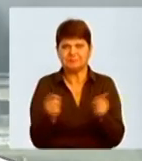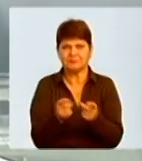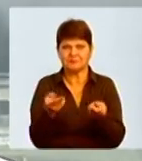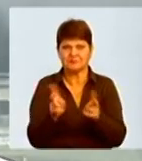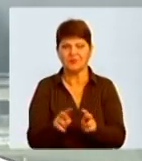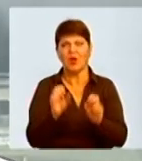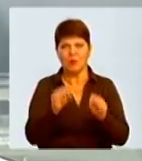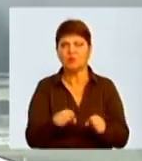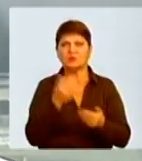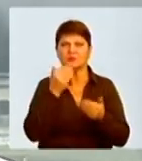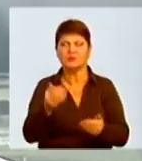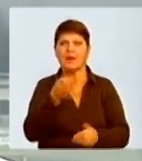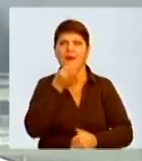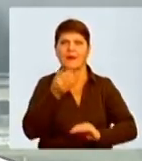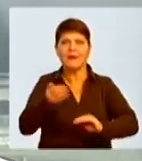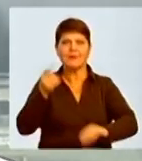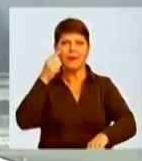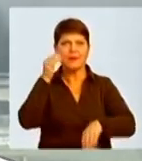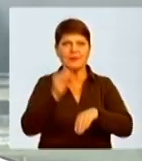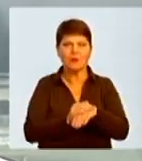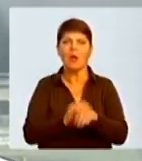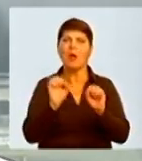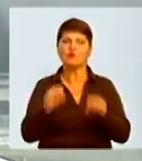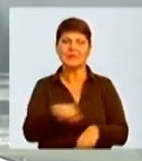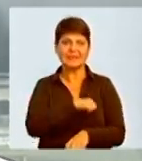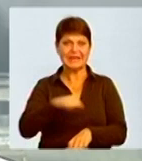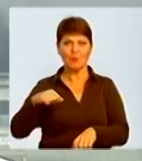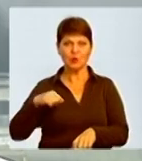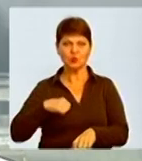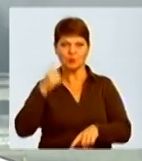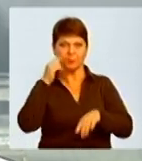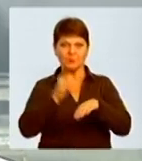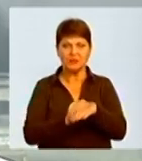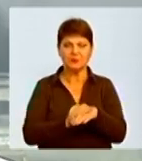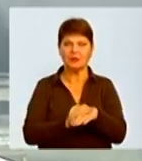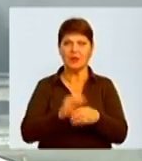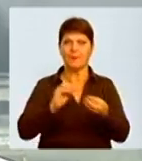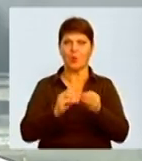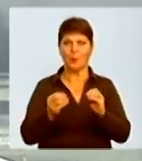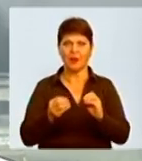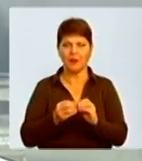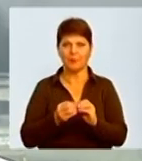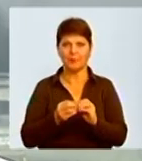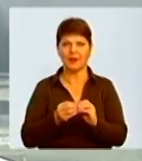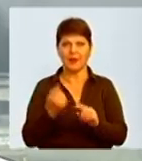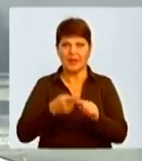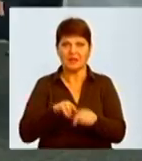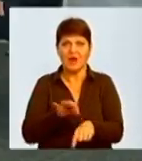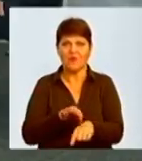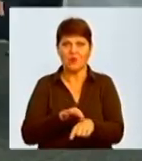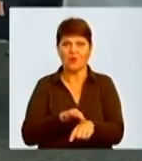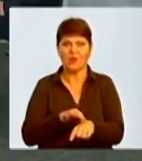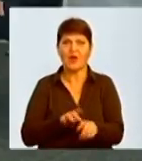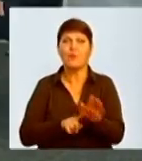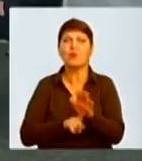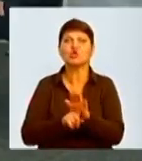запитати про ранню діагностику. Чи можливо самотужки запідозрити певні проблеми саме цієї хвороби на початковому